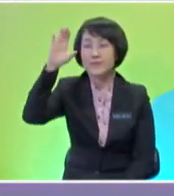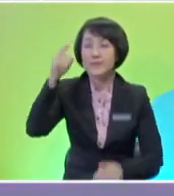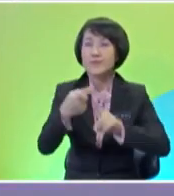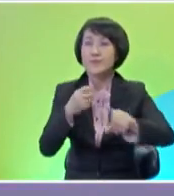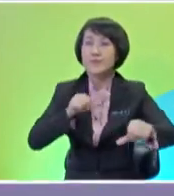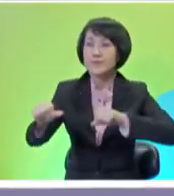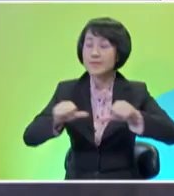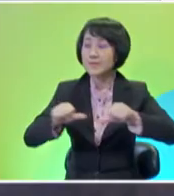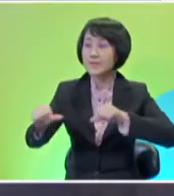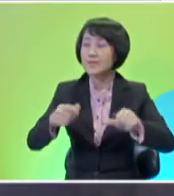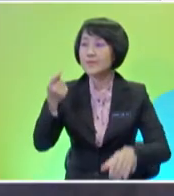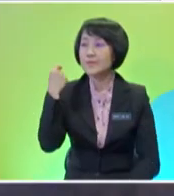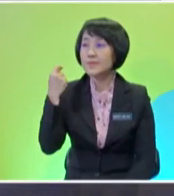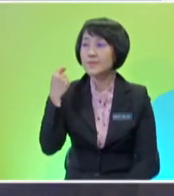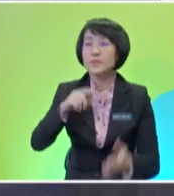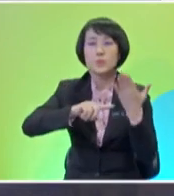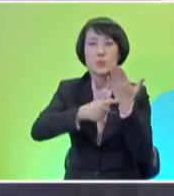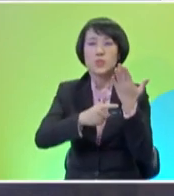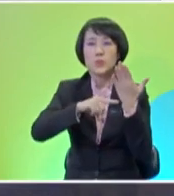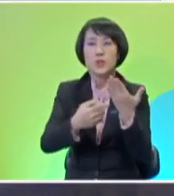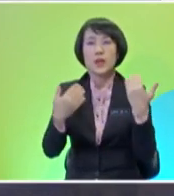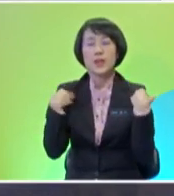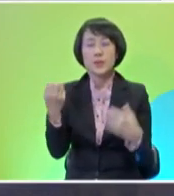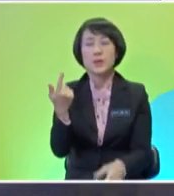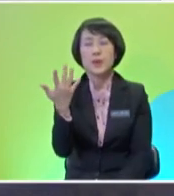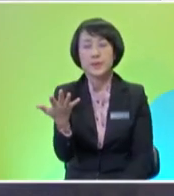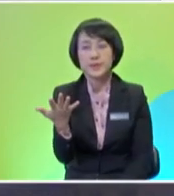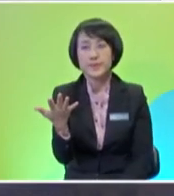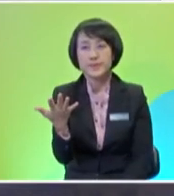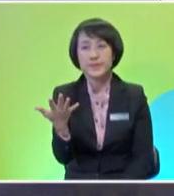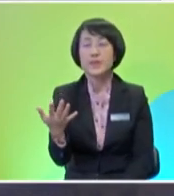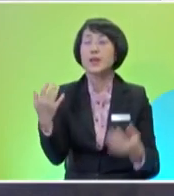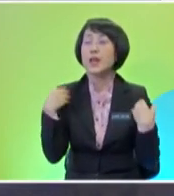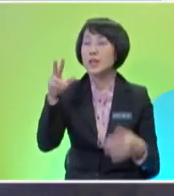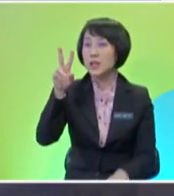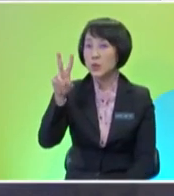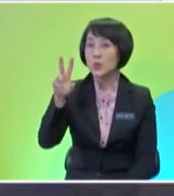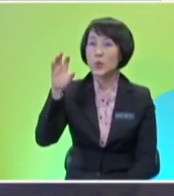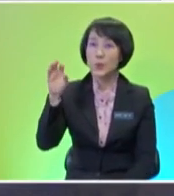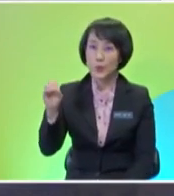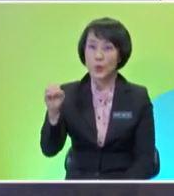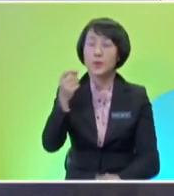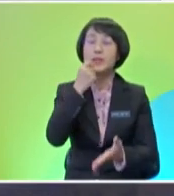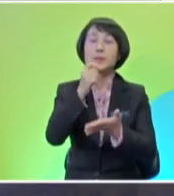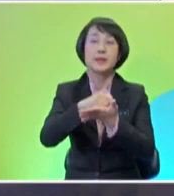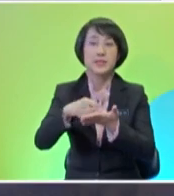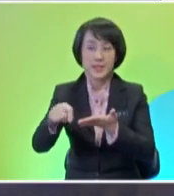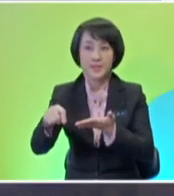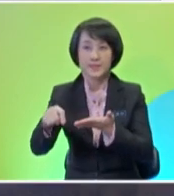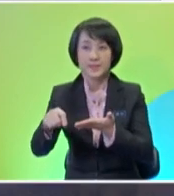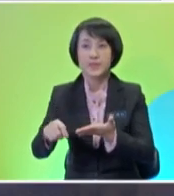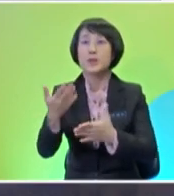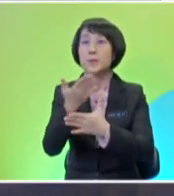kumpulannya kita ada berapa batavian Oke tadi ada 20 batang pensil 20 batang pensil kemudian kita